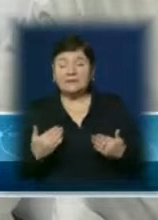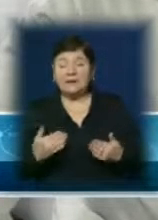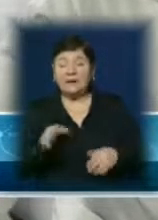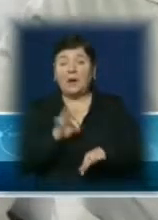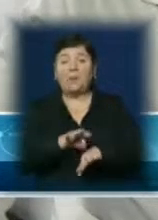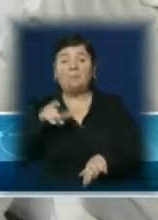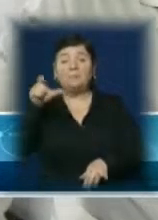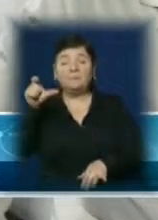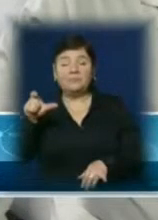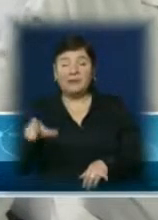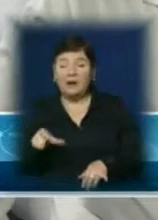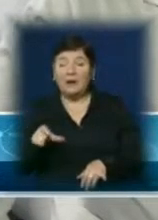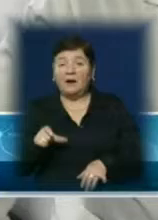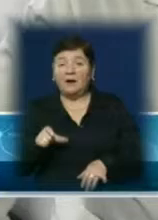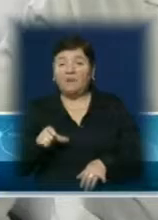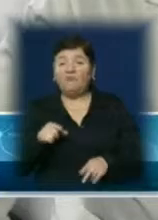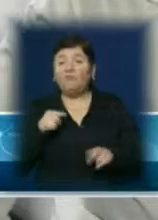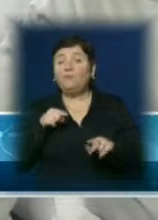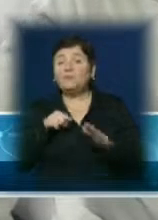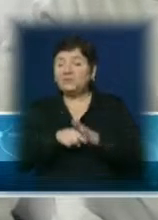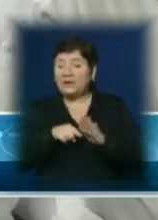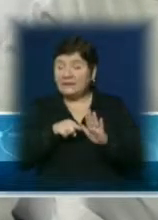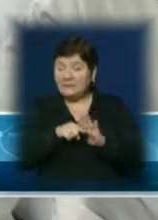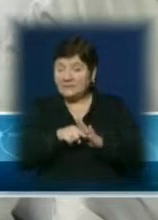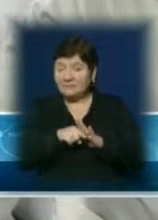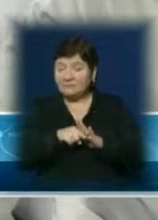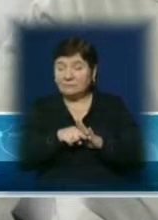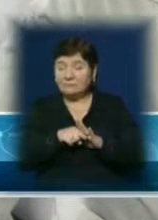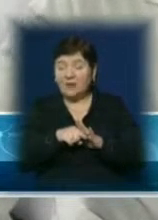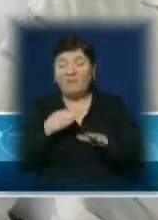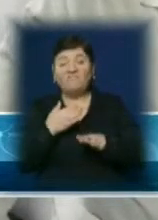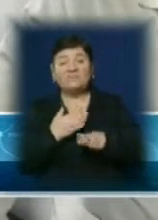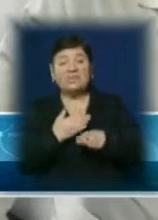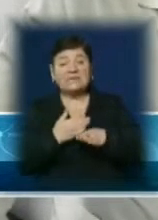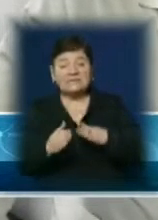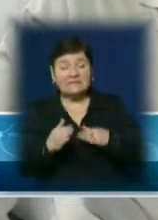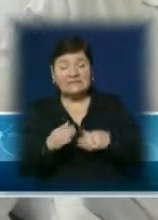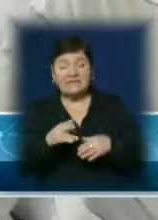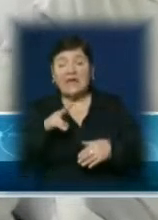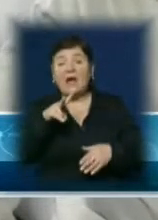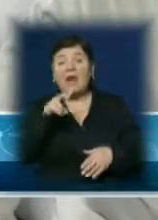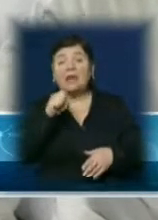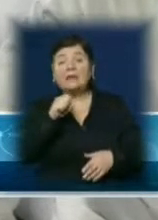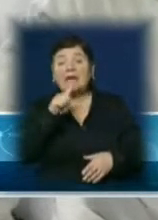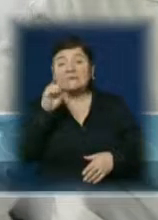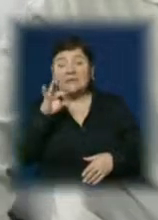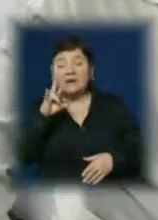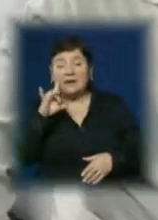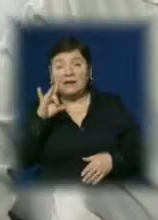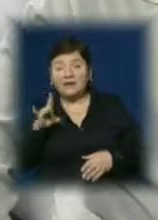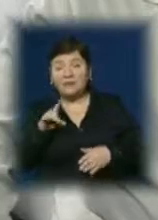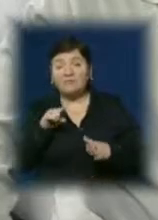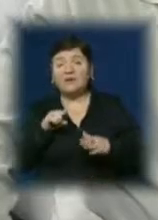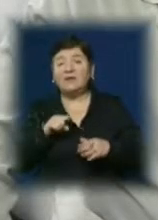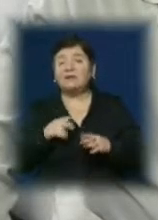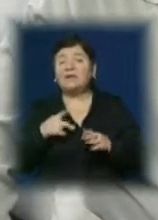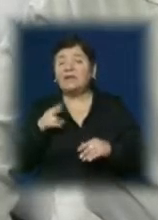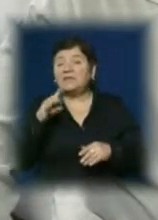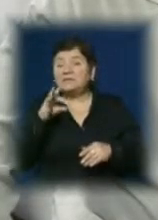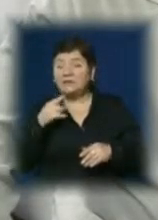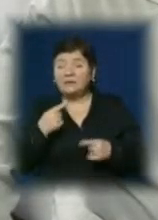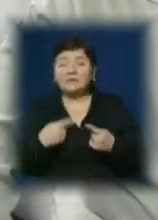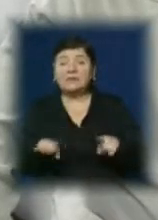Микола Уманець спільно із закарпатськими колегами провів консультаційний прийом десятків пацієнтів зі складними патологіями